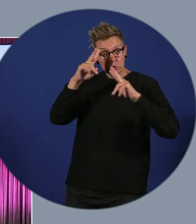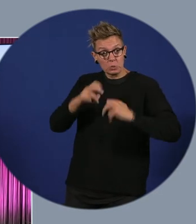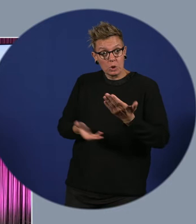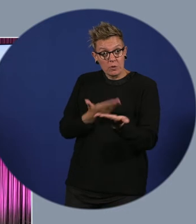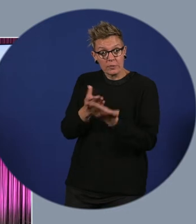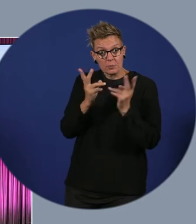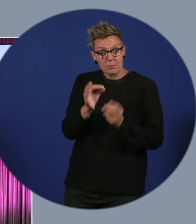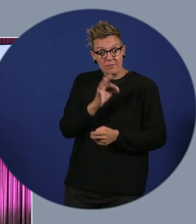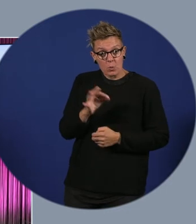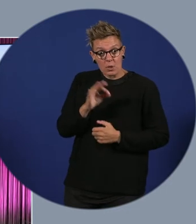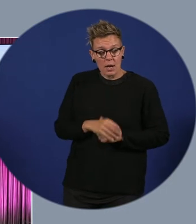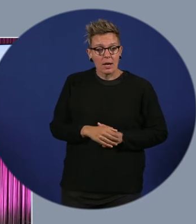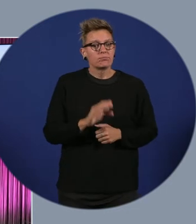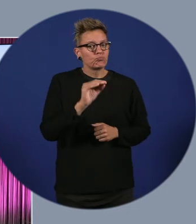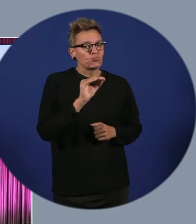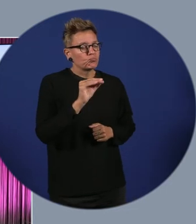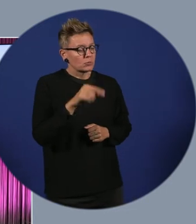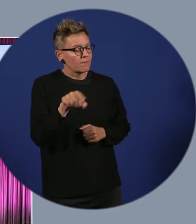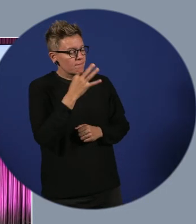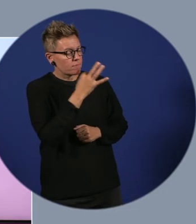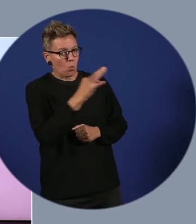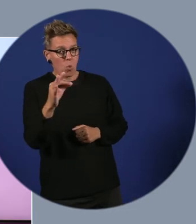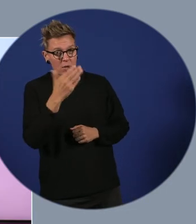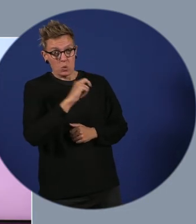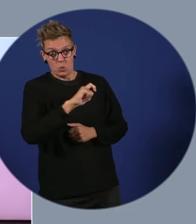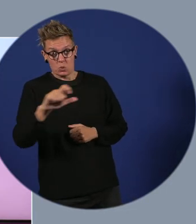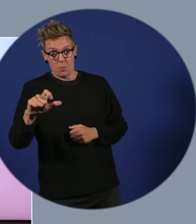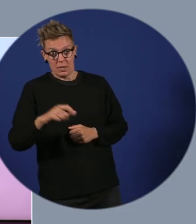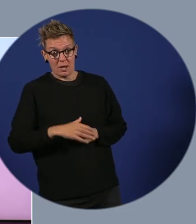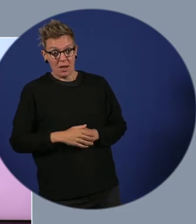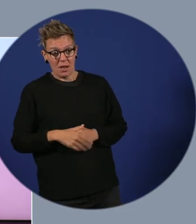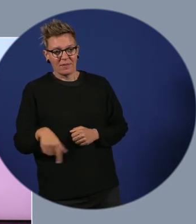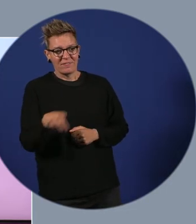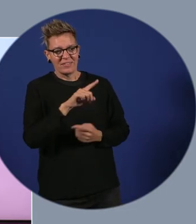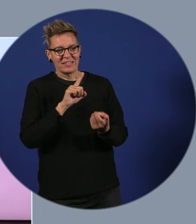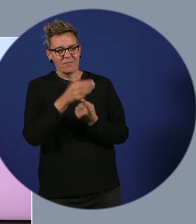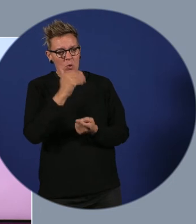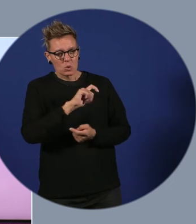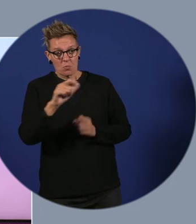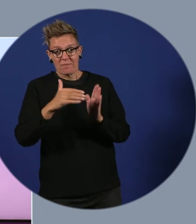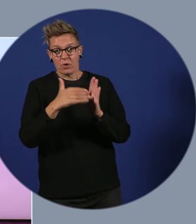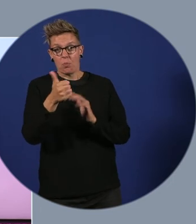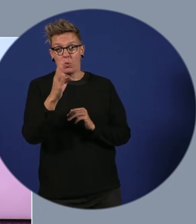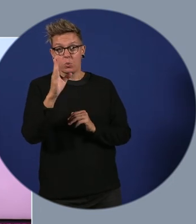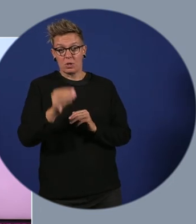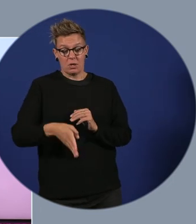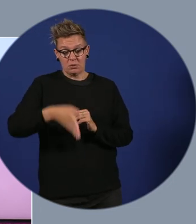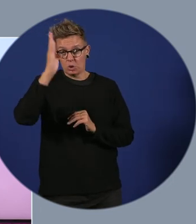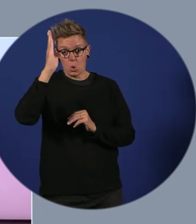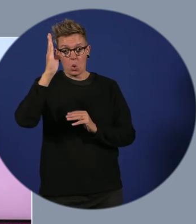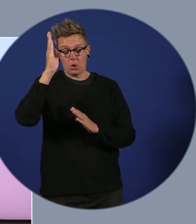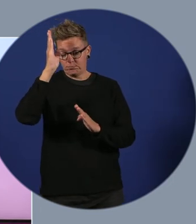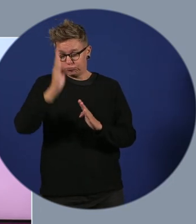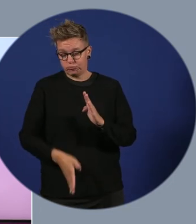studie? Ja, vi ställde faktiskt också den frågan till ungdomarna som vi träffade. Det var ungdomar från Boden i norr till Trelleborg i söder.